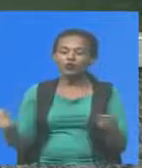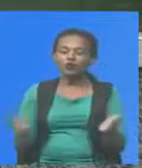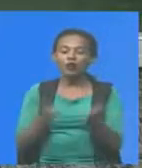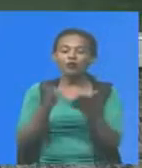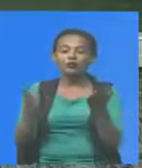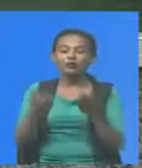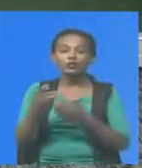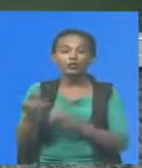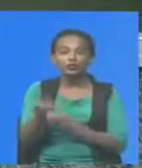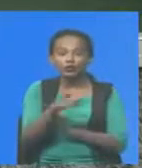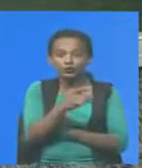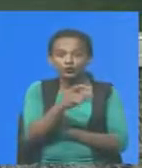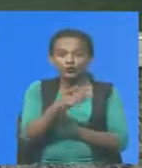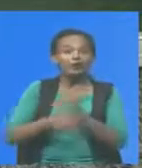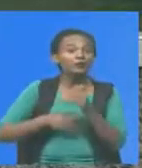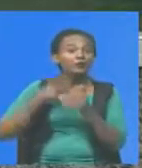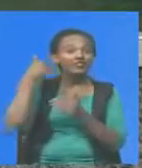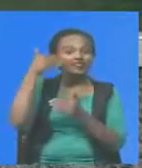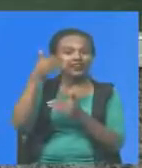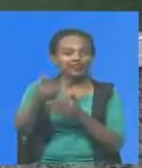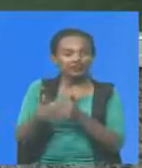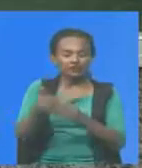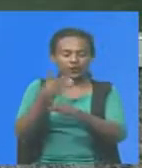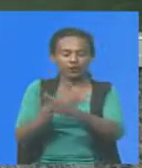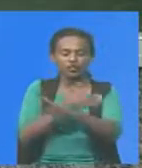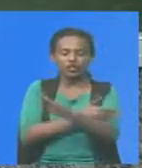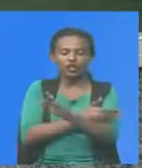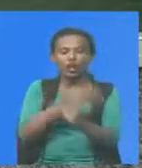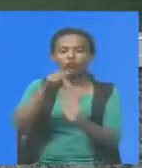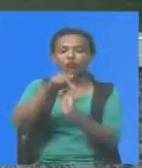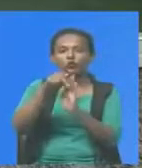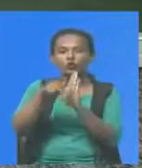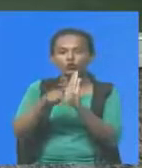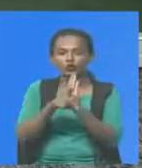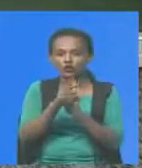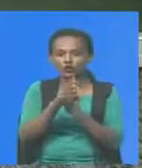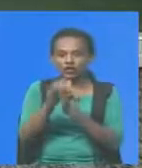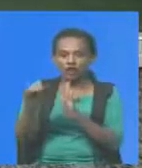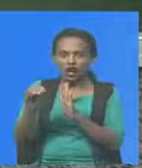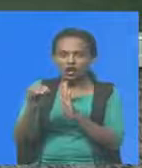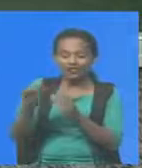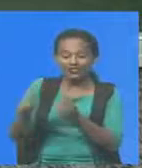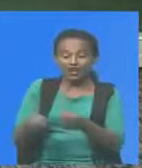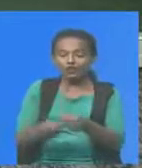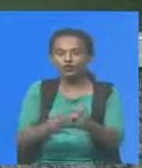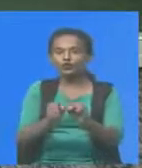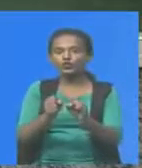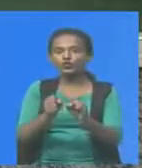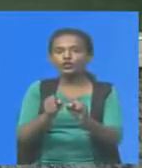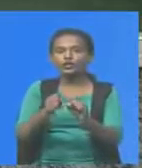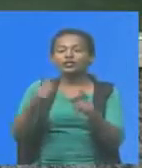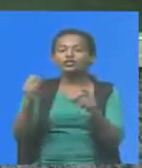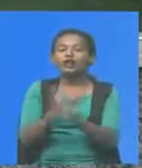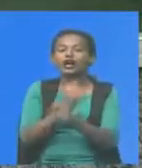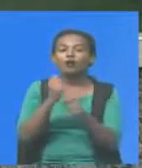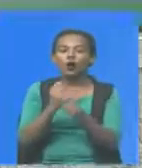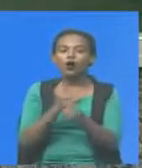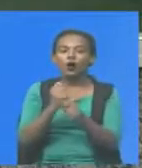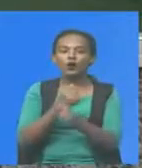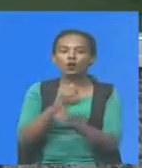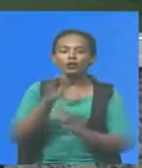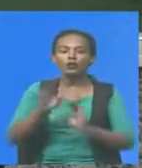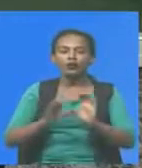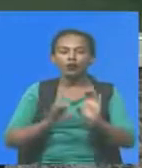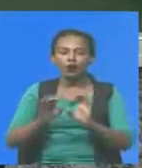ቢሆንም በቀጣይነት የማሻሻያ ፖሊሲዎችን እና ስትራቴጂዎችን ተግባራዊ